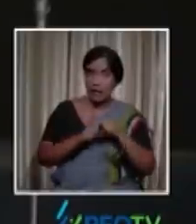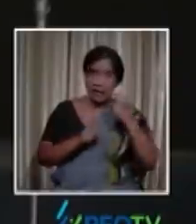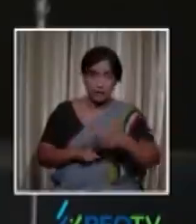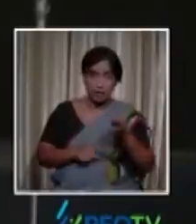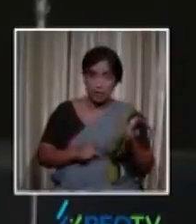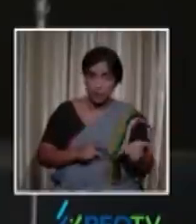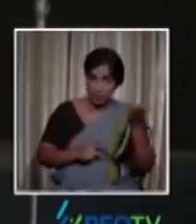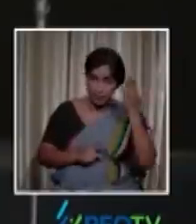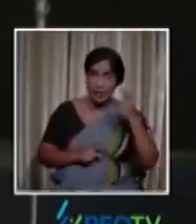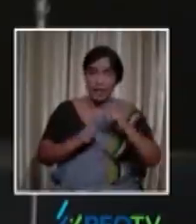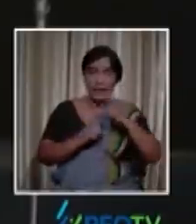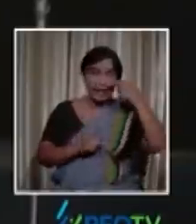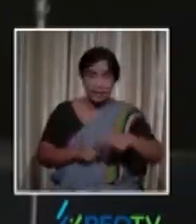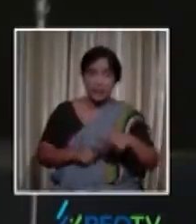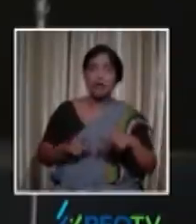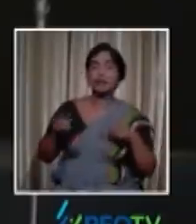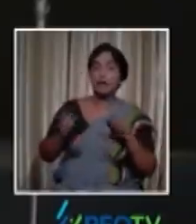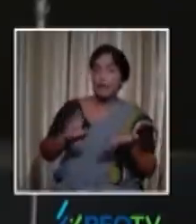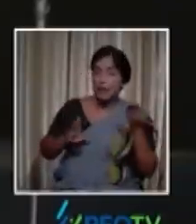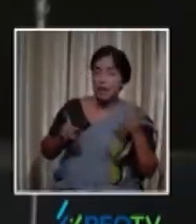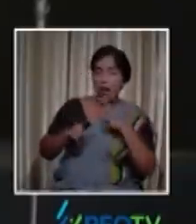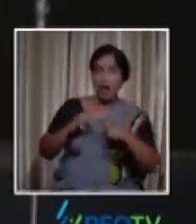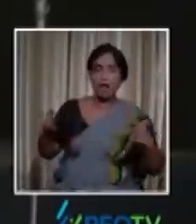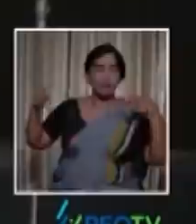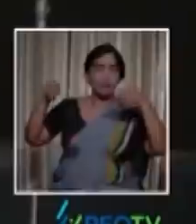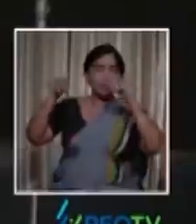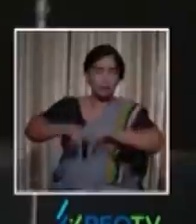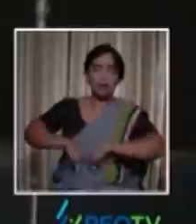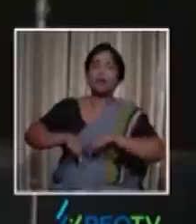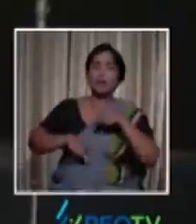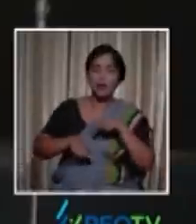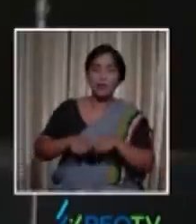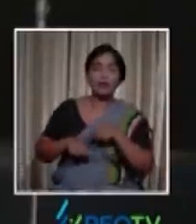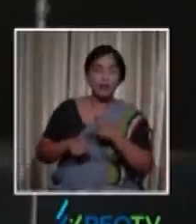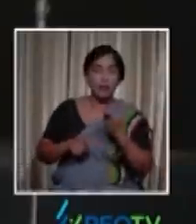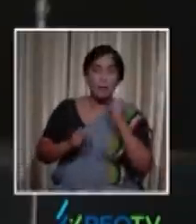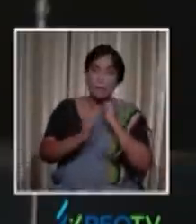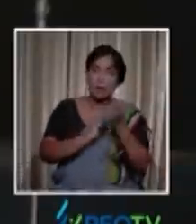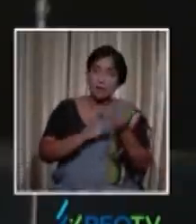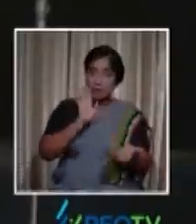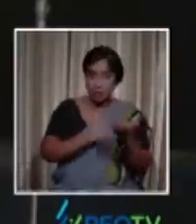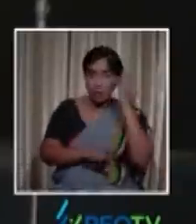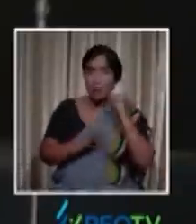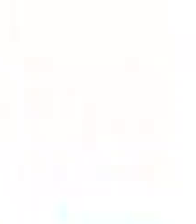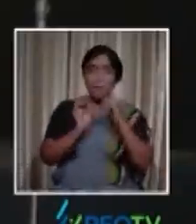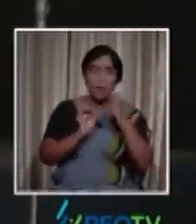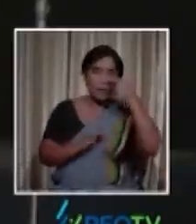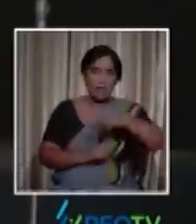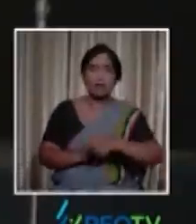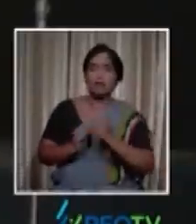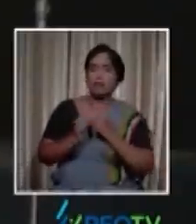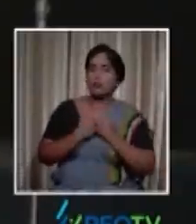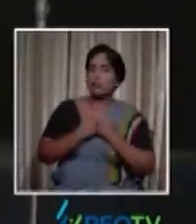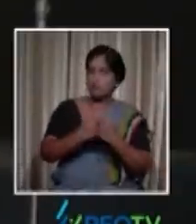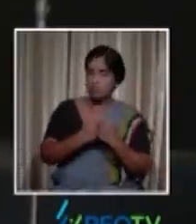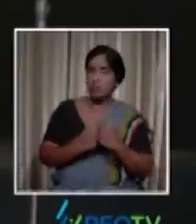වැඩි වුණාම ඩීසල් මිලට වැඩි වෙන මිලට බස් ගාස්තු සංශෝධනය කරලා තියෙනවා හැබැයි බස් ගාස්තු සංශෝධනය කරාට අද බොහෝ බස් රථ දුවන්නේ භූමි තෙල් වලින් අද භූමි